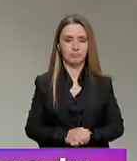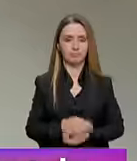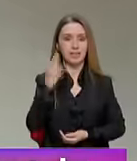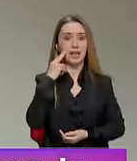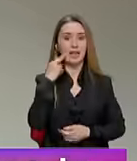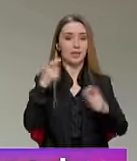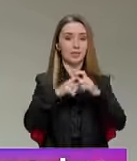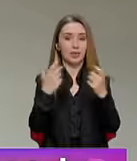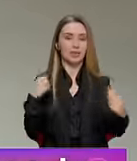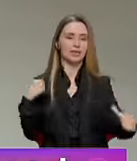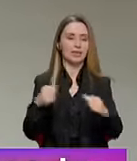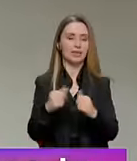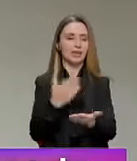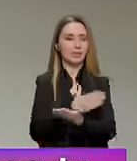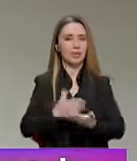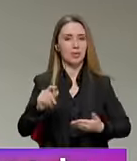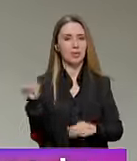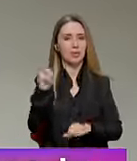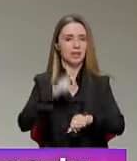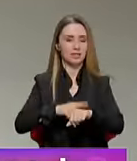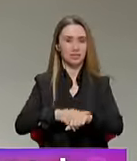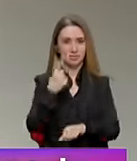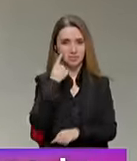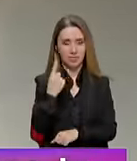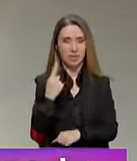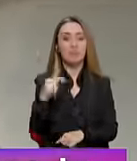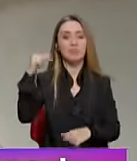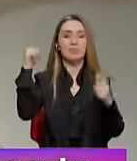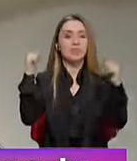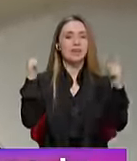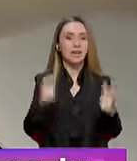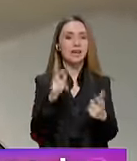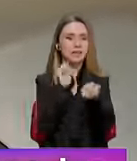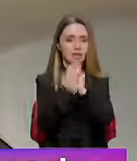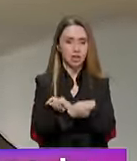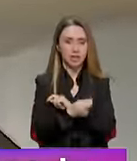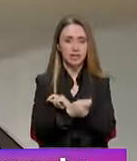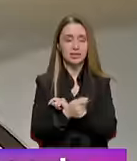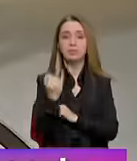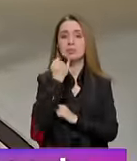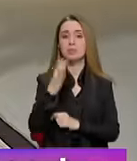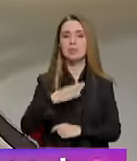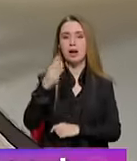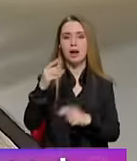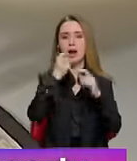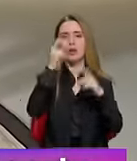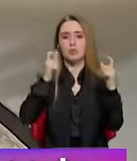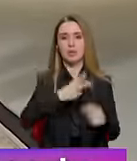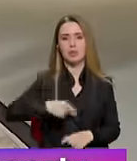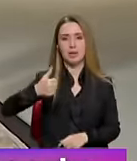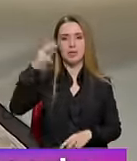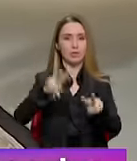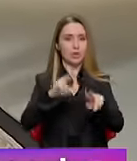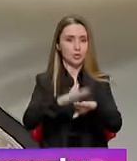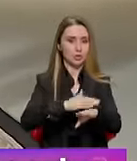efendim günaydın bir kez daha devam ediyoruz çalar saatte ve adresimizi mekanımızı değiştirdik konuğumuz da var Ankara Büyükşehir Belediye Başkanı